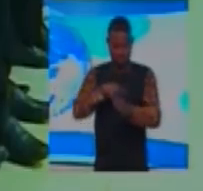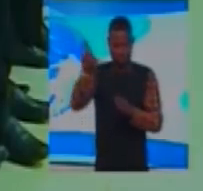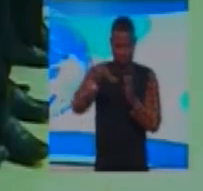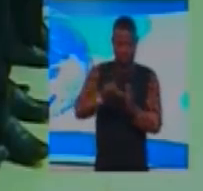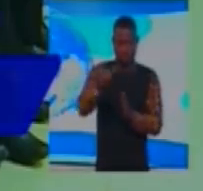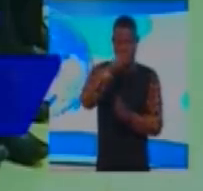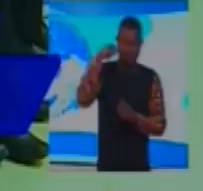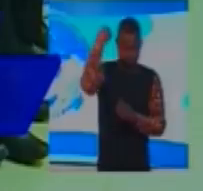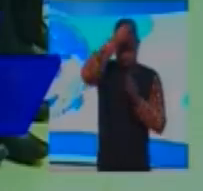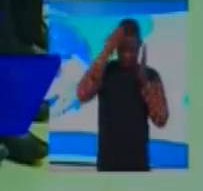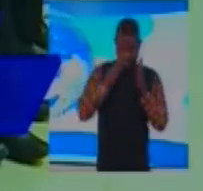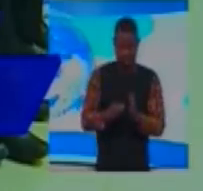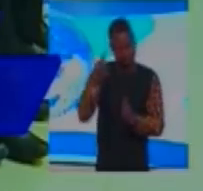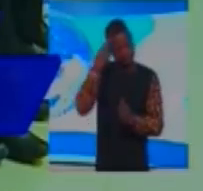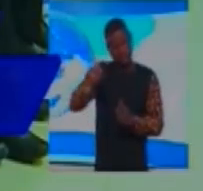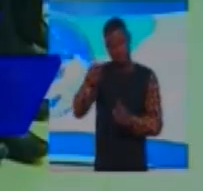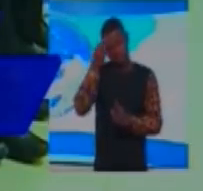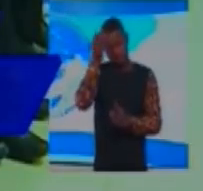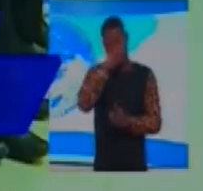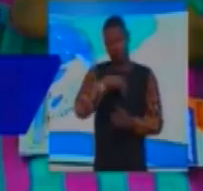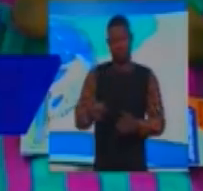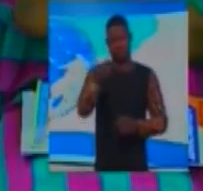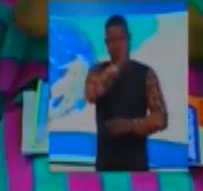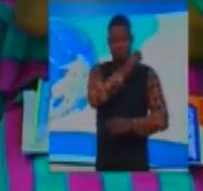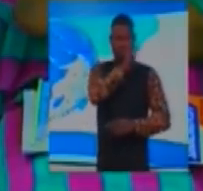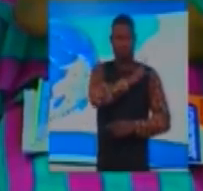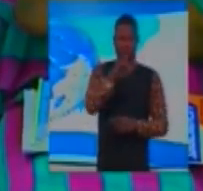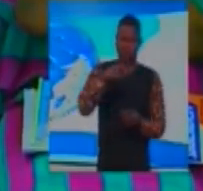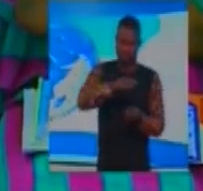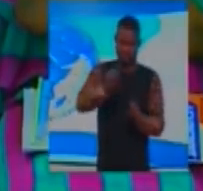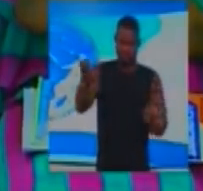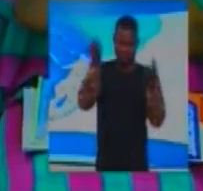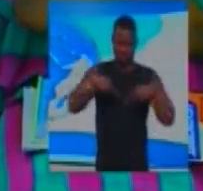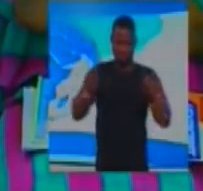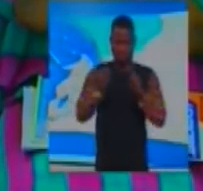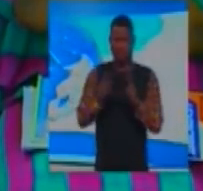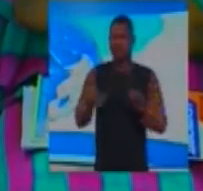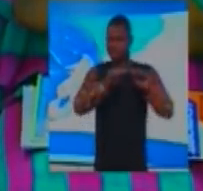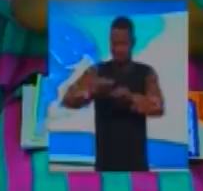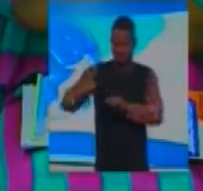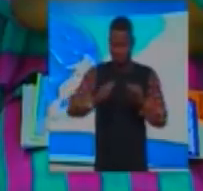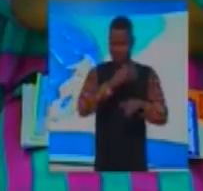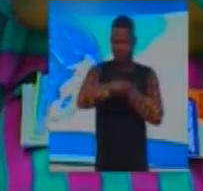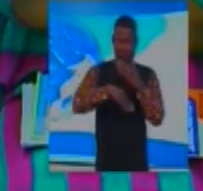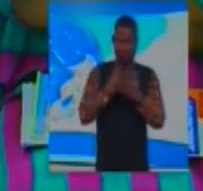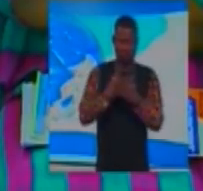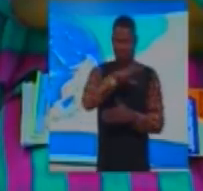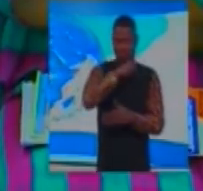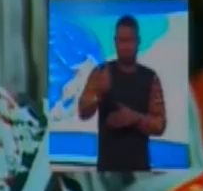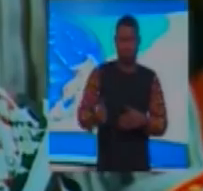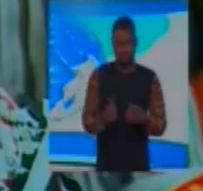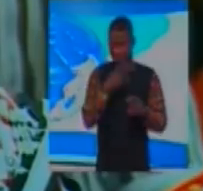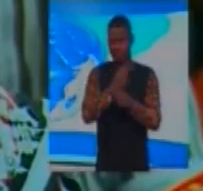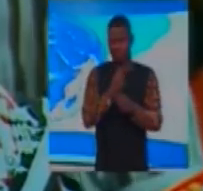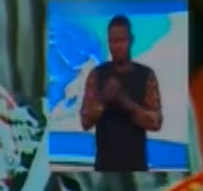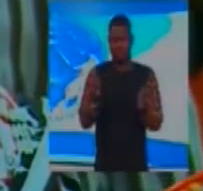investisseurs turcs. Pour le ministre Harouna Kaboré, le CICOT se veut un grand rendez-vous des acteurs de toute la chaîne de valeur de la filière coton,